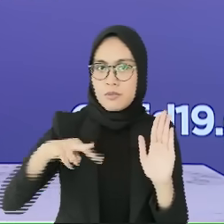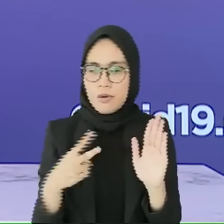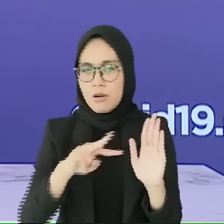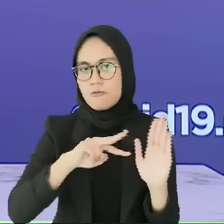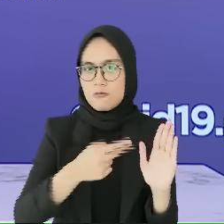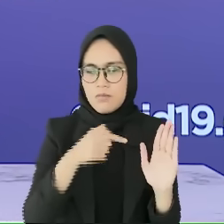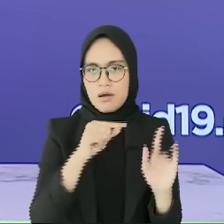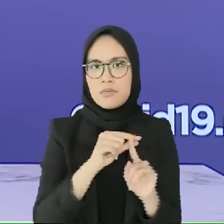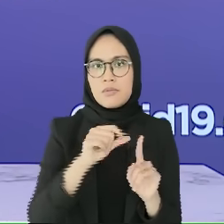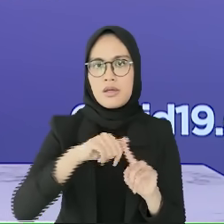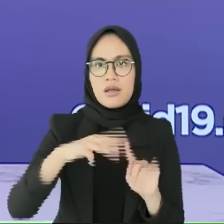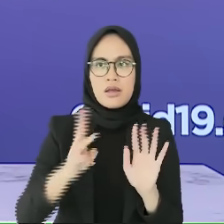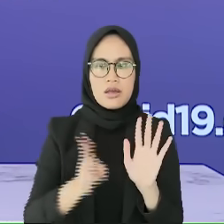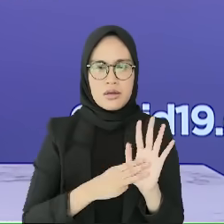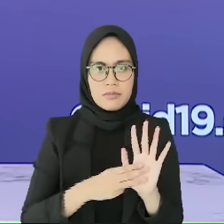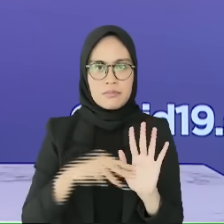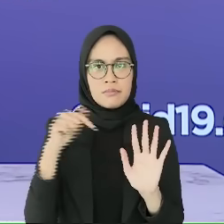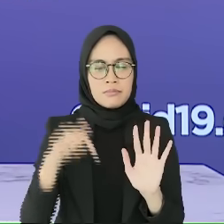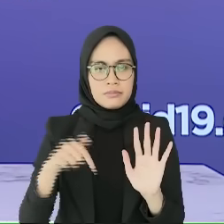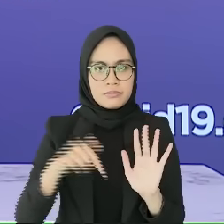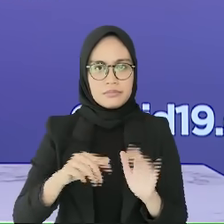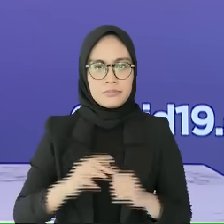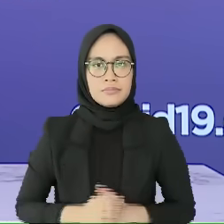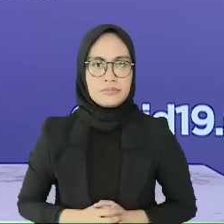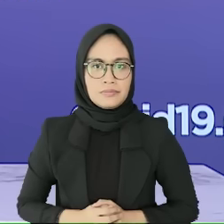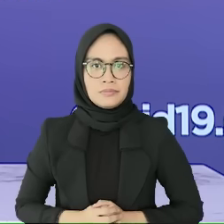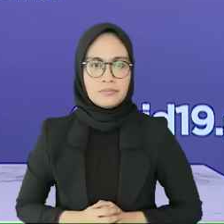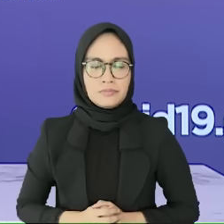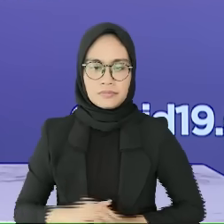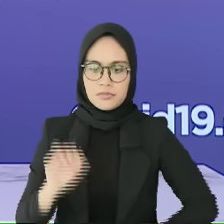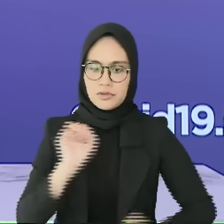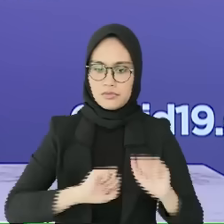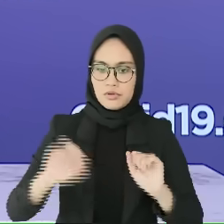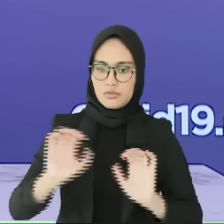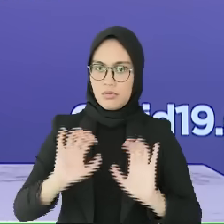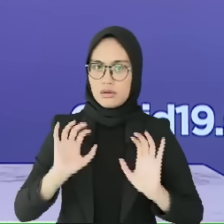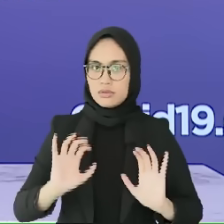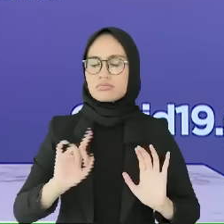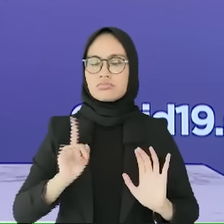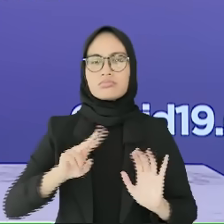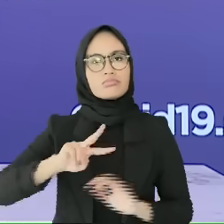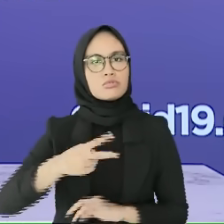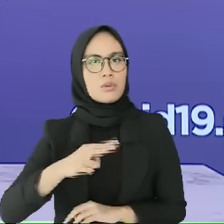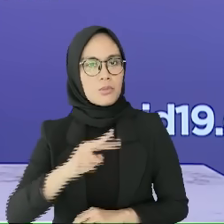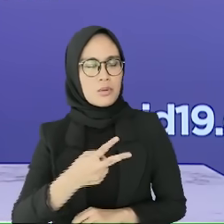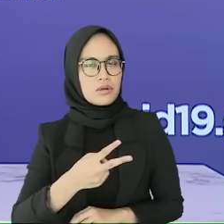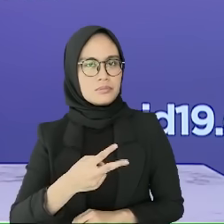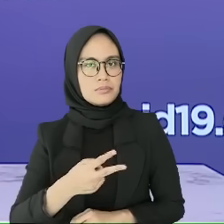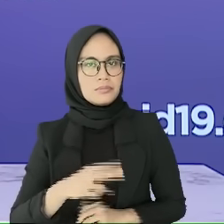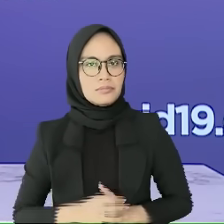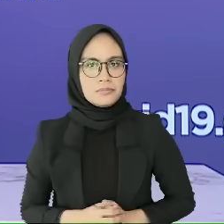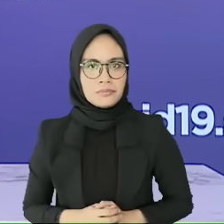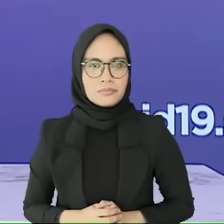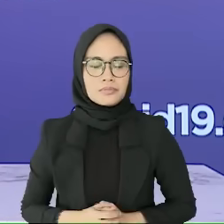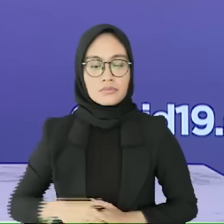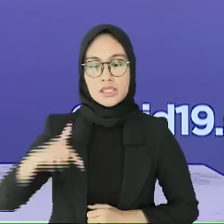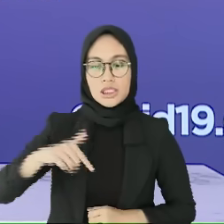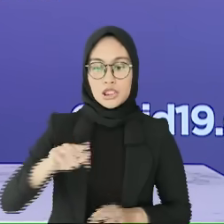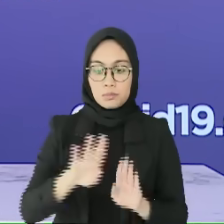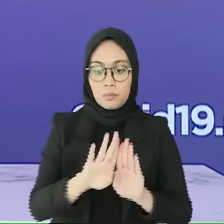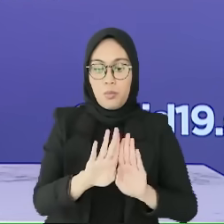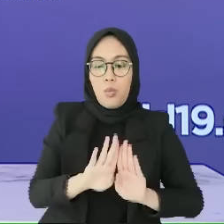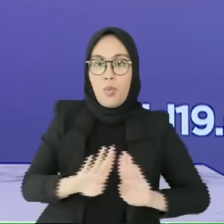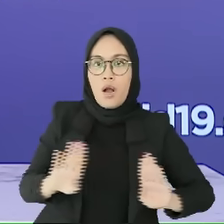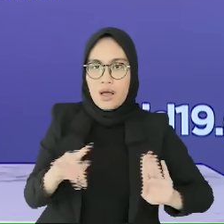dalam pembukaan sektor maupun penyelenggaraan aktivitas besar di masyarakat adalah bentuk pelonggaran dengan penuh